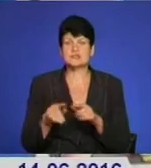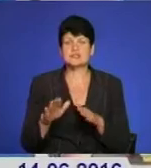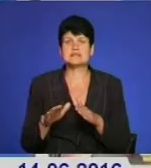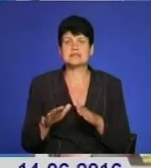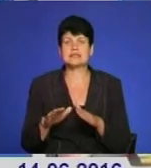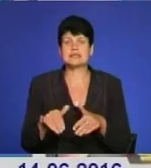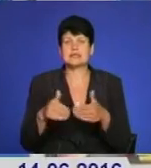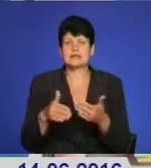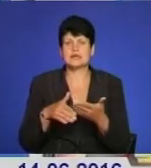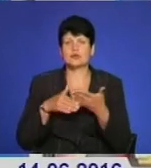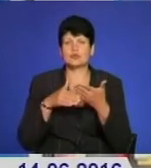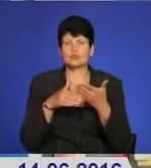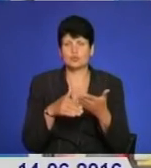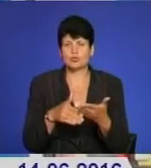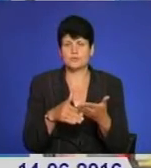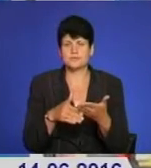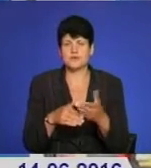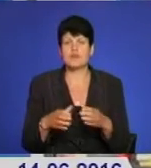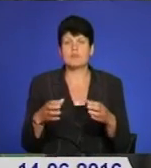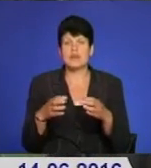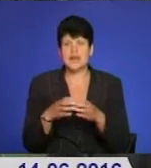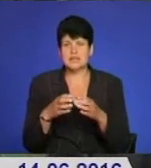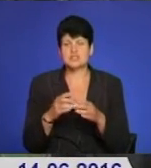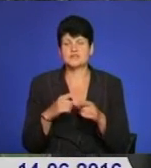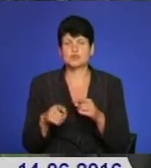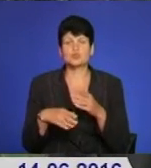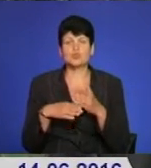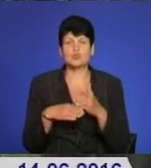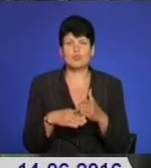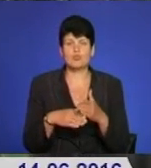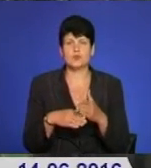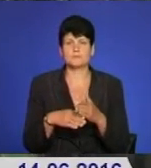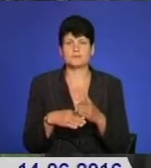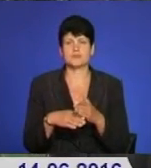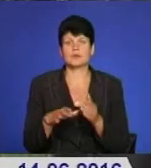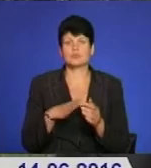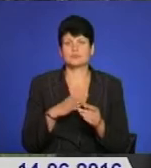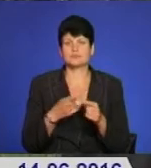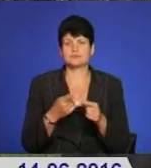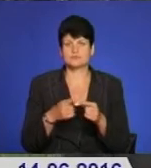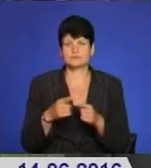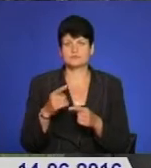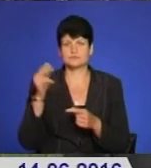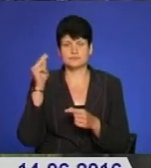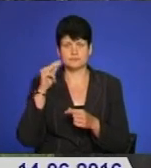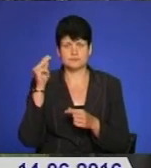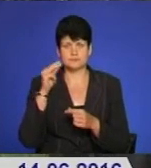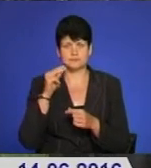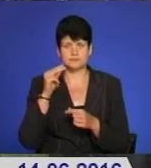і правильні етапи її надання. Бригади швидкої допомоги, пройшовши це навчання, ми